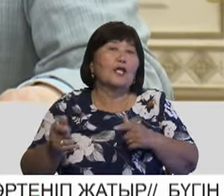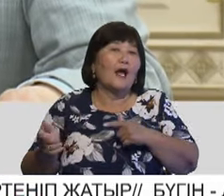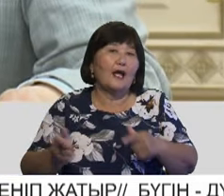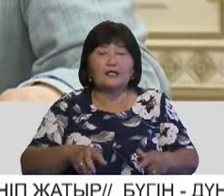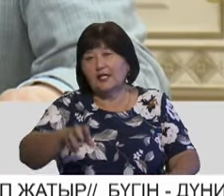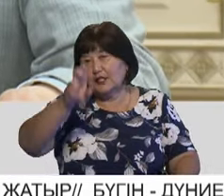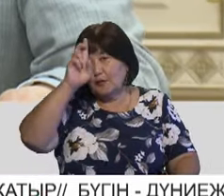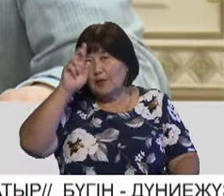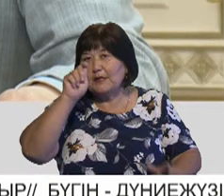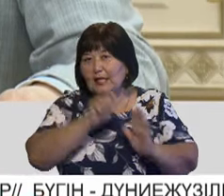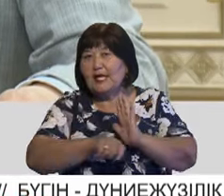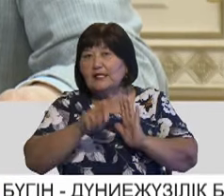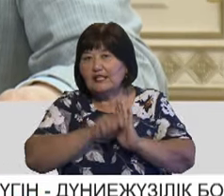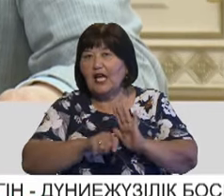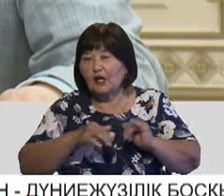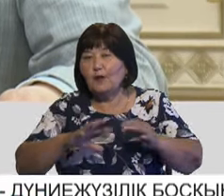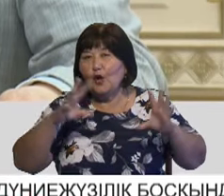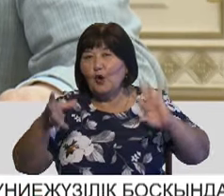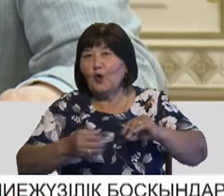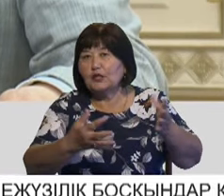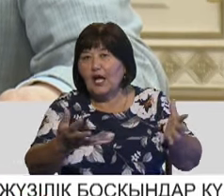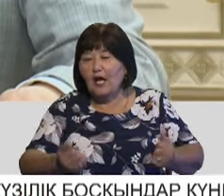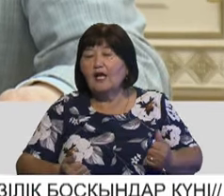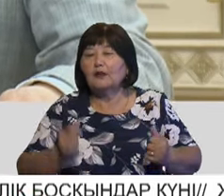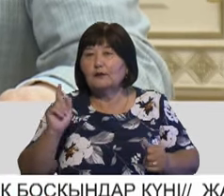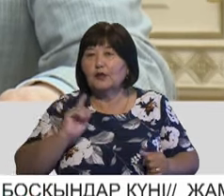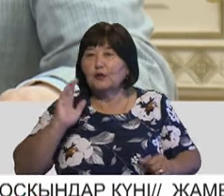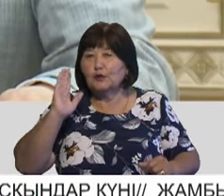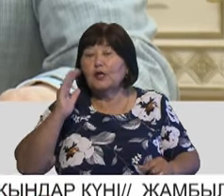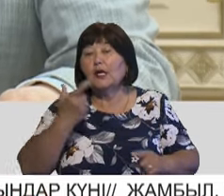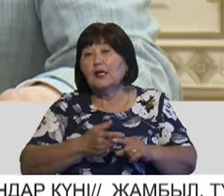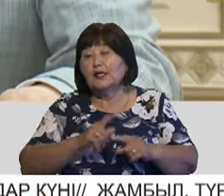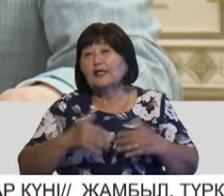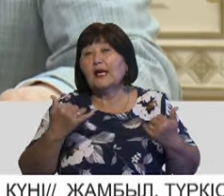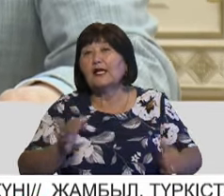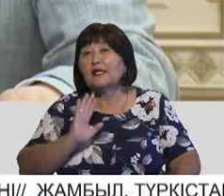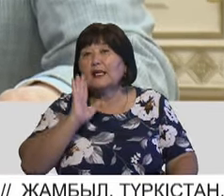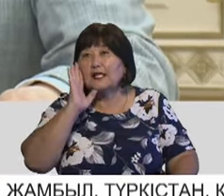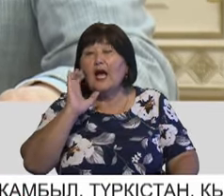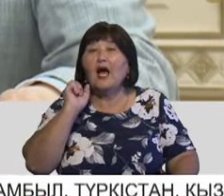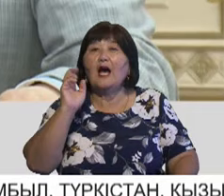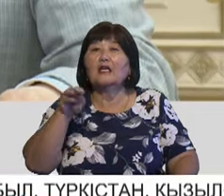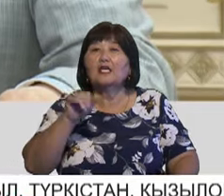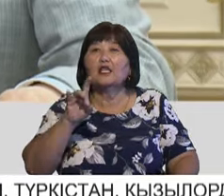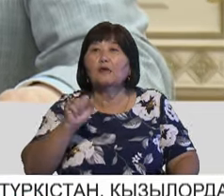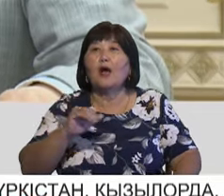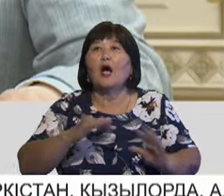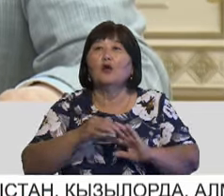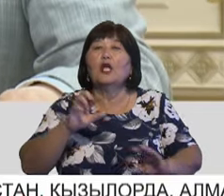әзірленіп, мемлекеттік сараптамадан қорытындысын алу күтілуде. Енді қазір таңда Ақжарма ауылдық округі